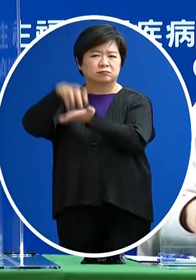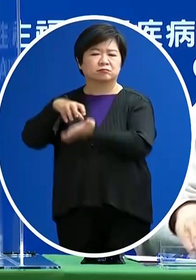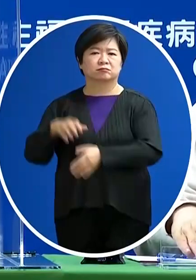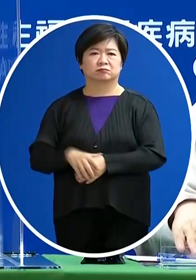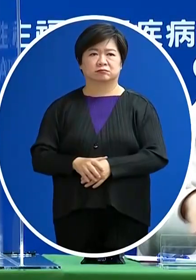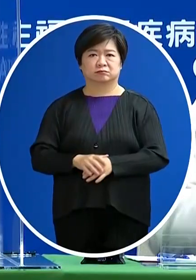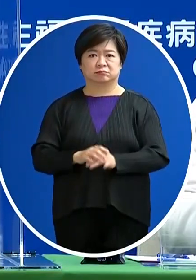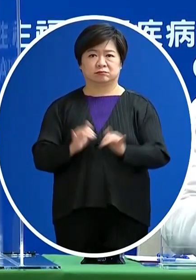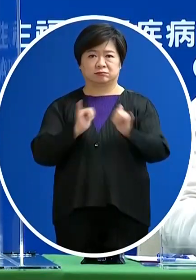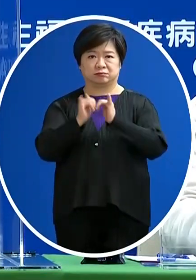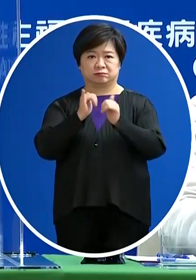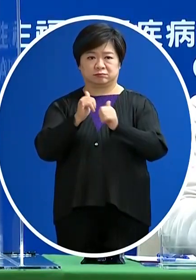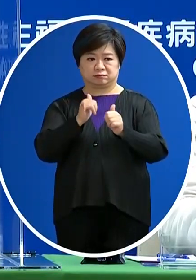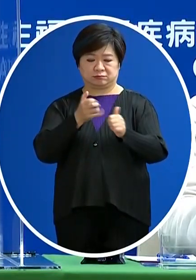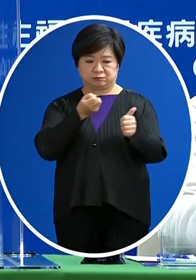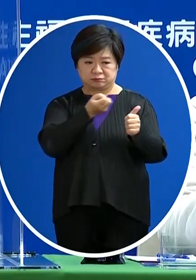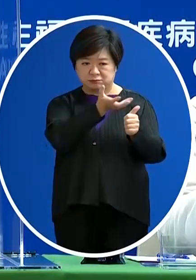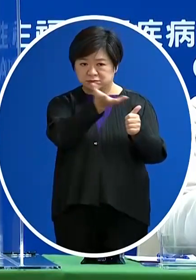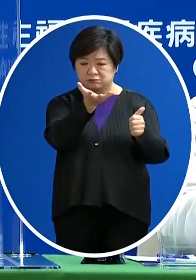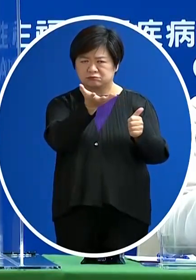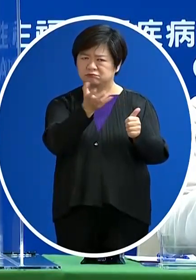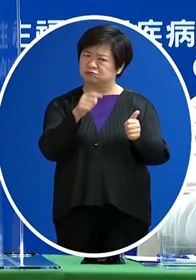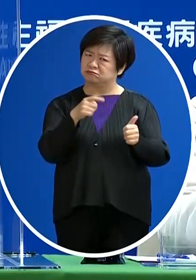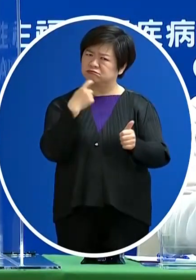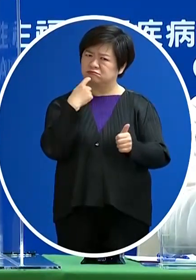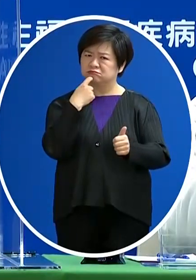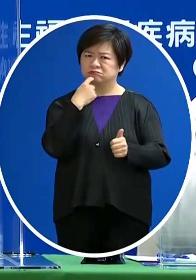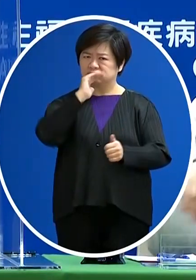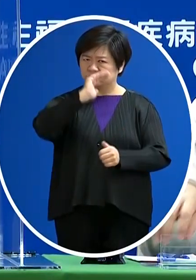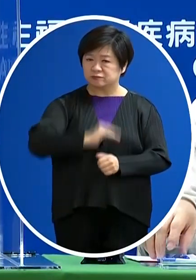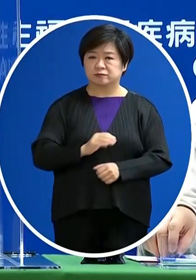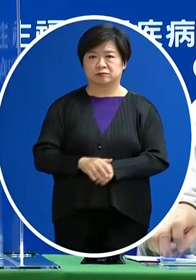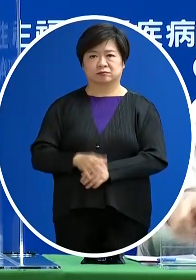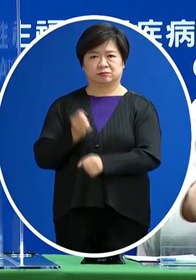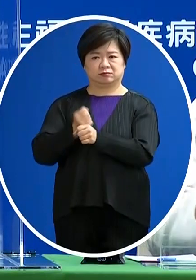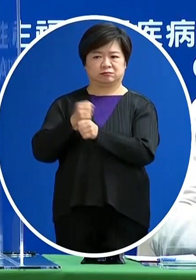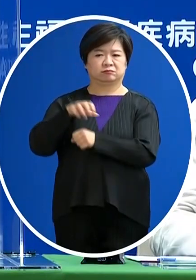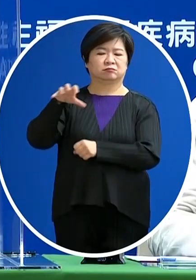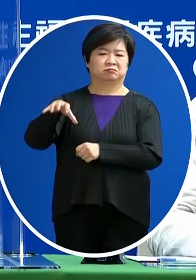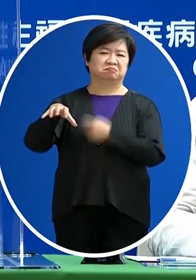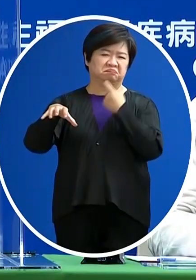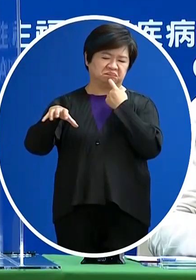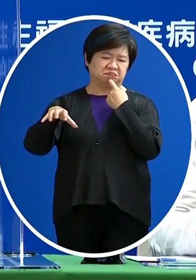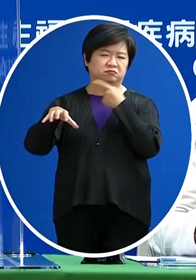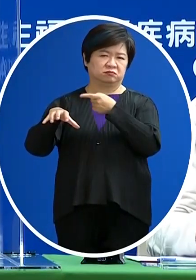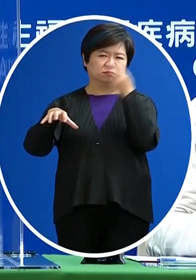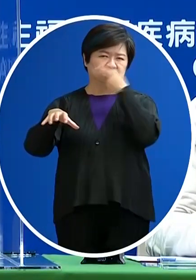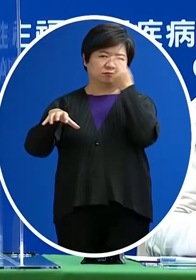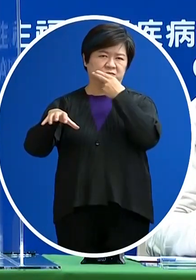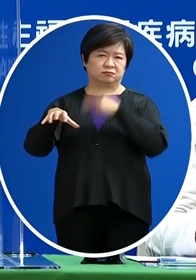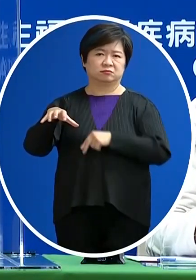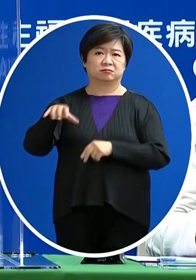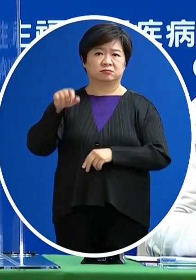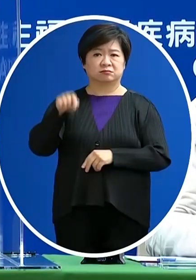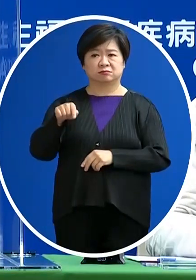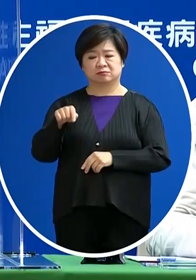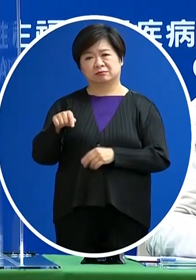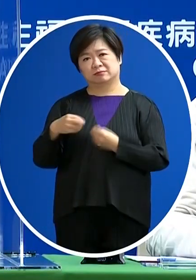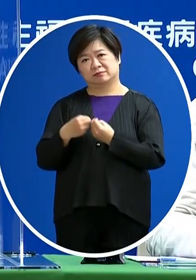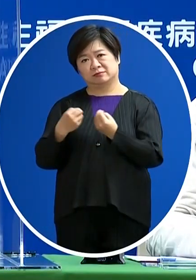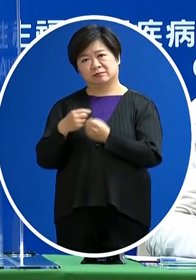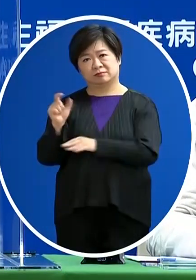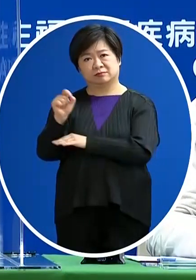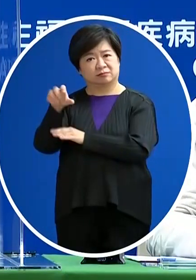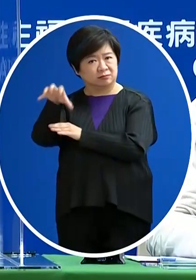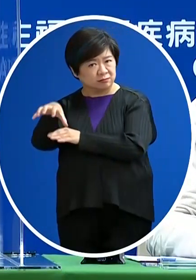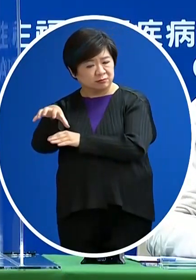在社区被感染的可能性相对的是低，职场的可能性是高。那职场里面，那到底是在办公